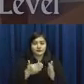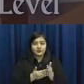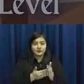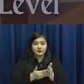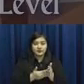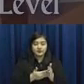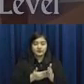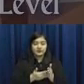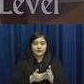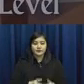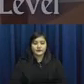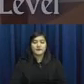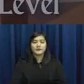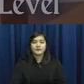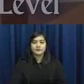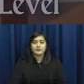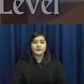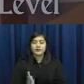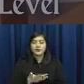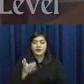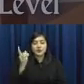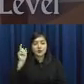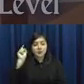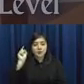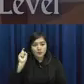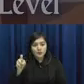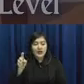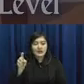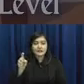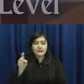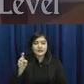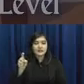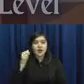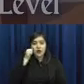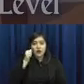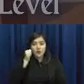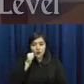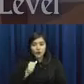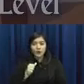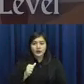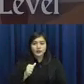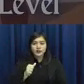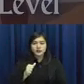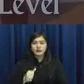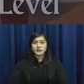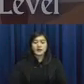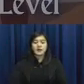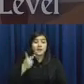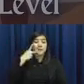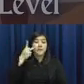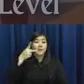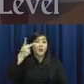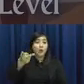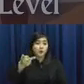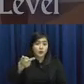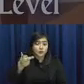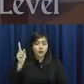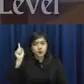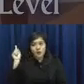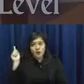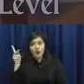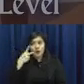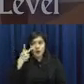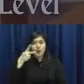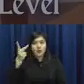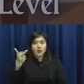maitutulak nyo pa rin sa mga bata is the authority of the father. Amen. Hindi naman yung makakaramdam yung Amen. Mga bata na